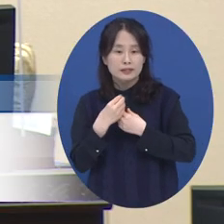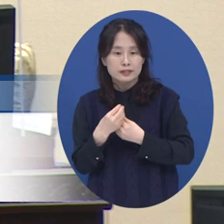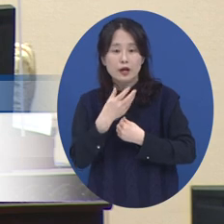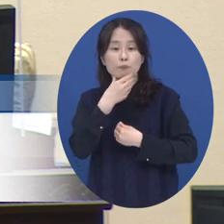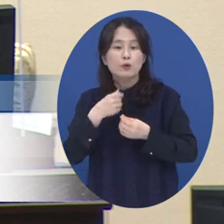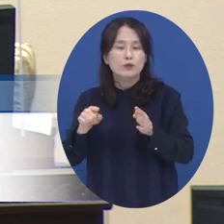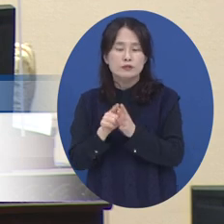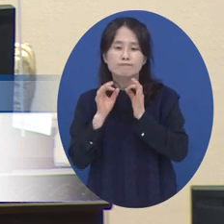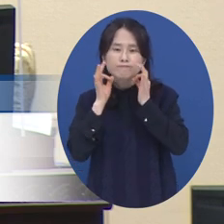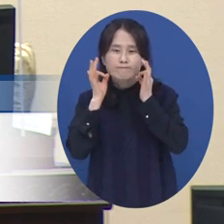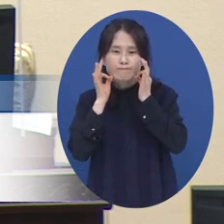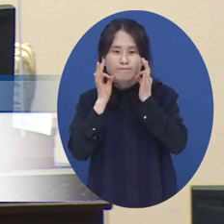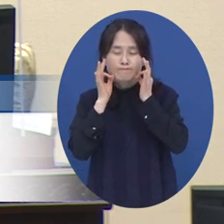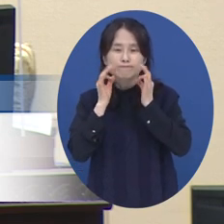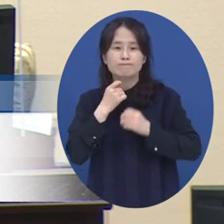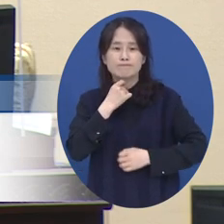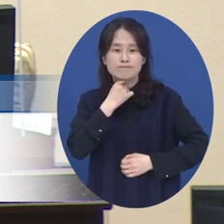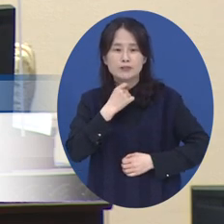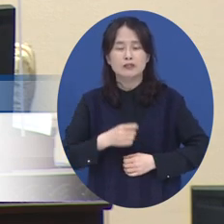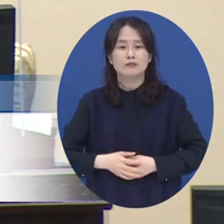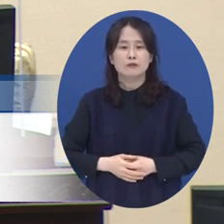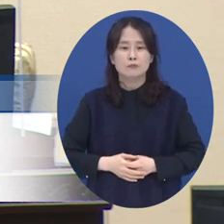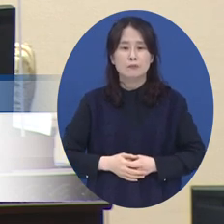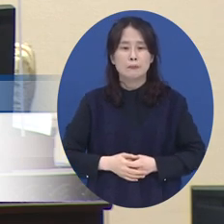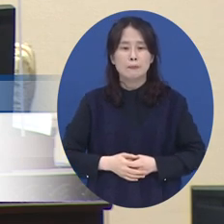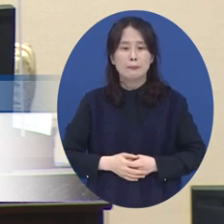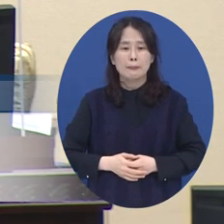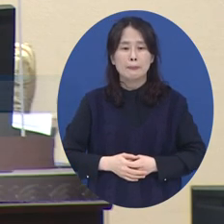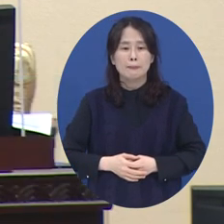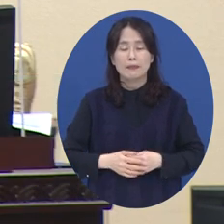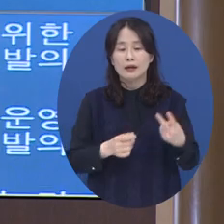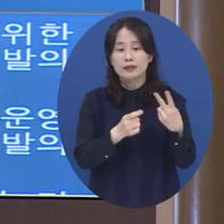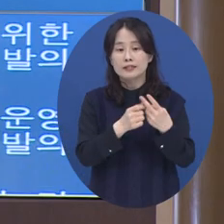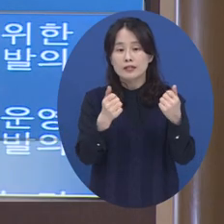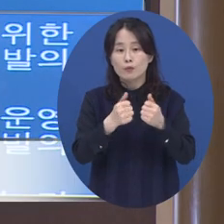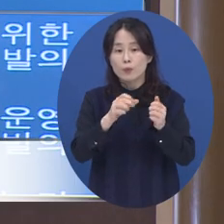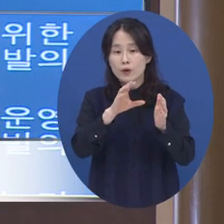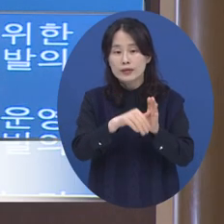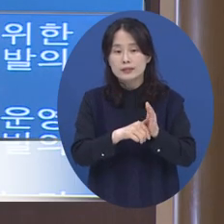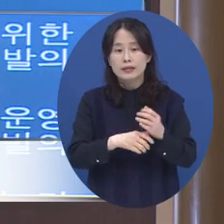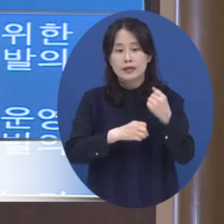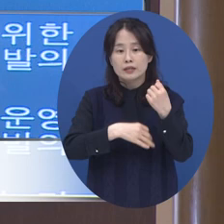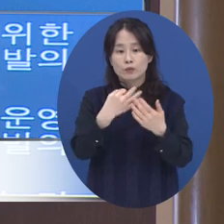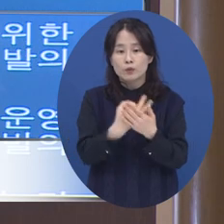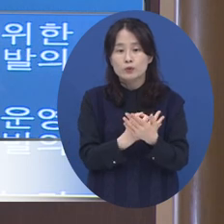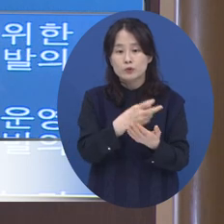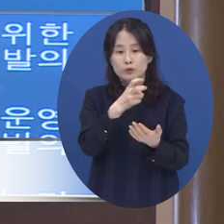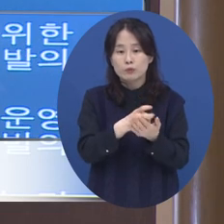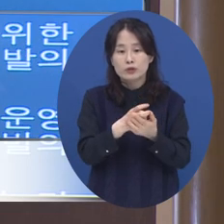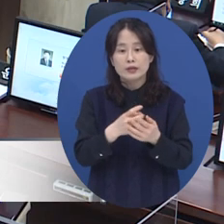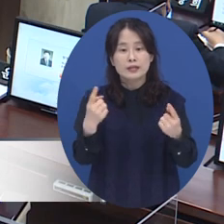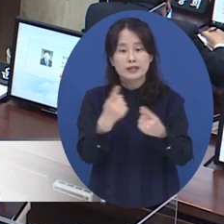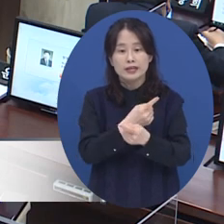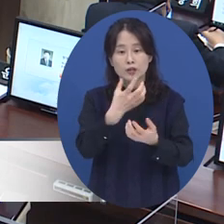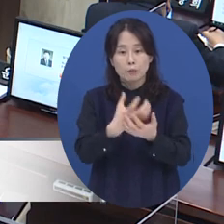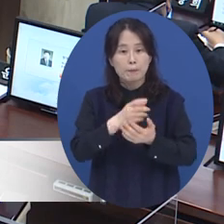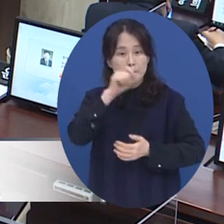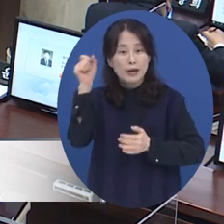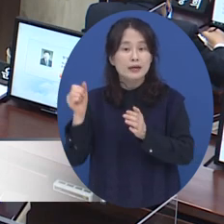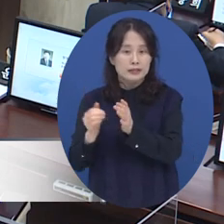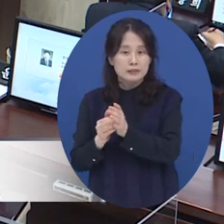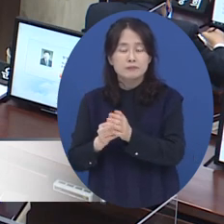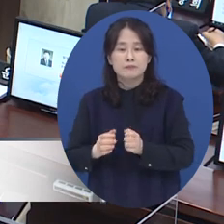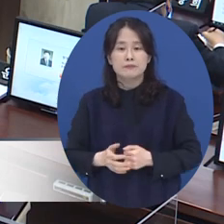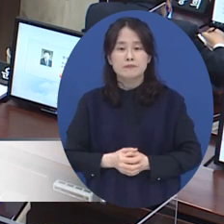으로서 도민의 안전과 행복을 위해 최선을 다하겠습니다 2차 봄의 에서는 경도 기본소득 기본 절의 전부